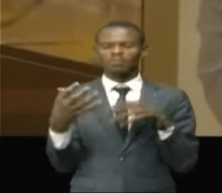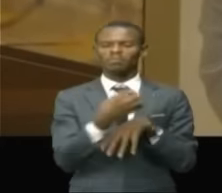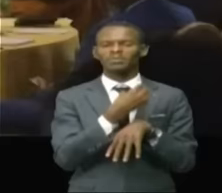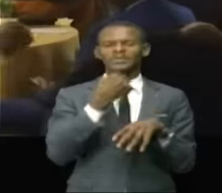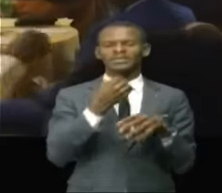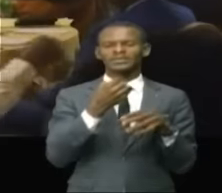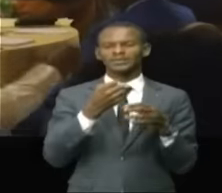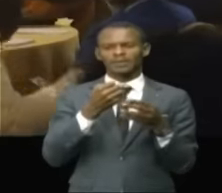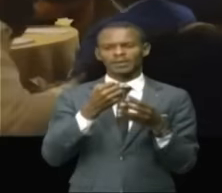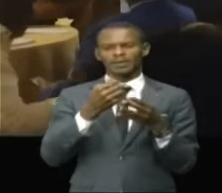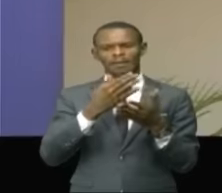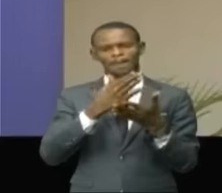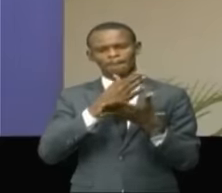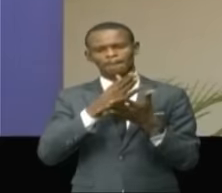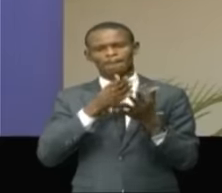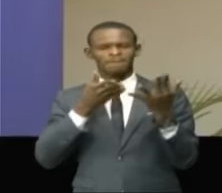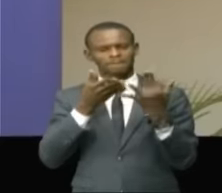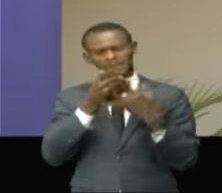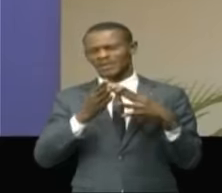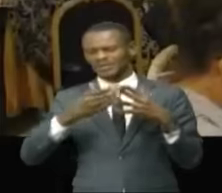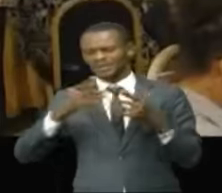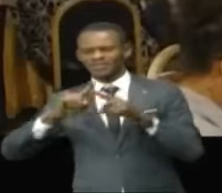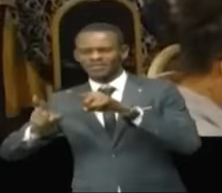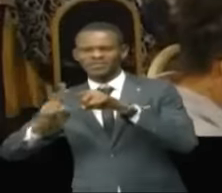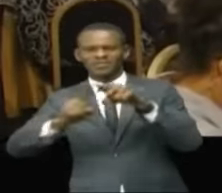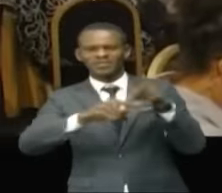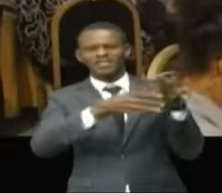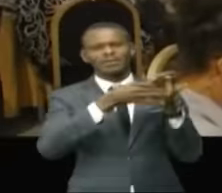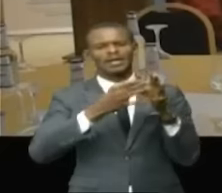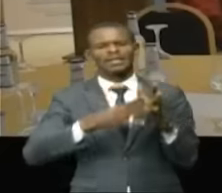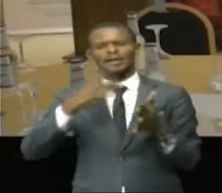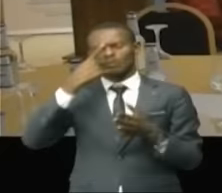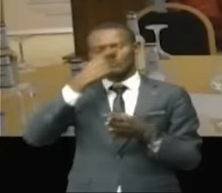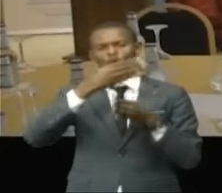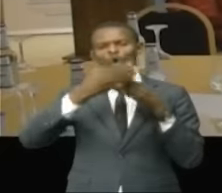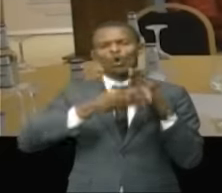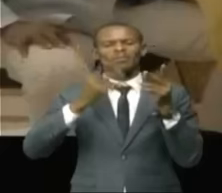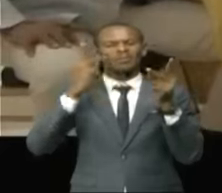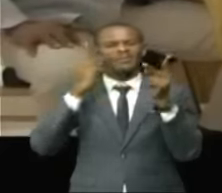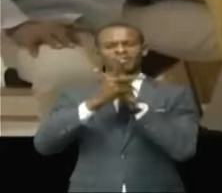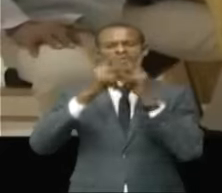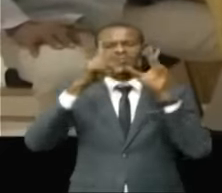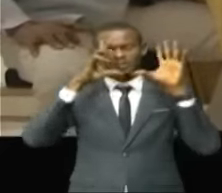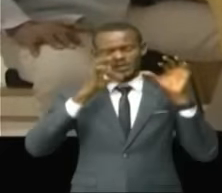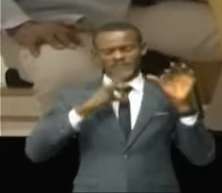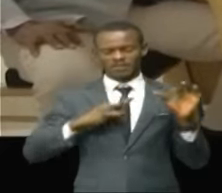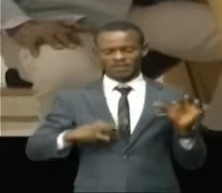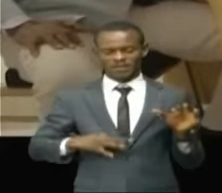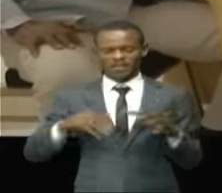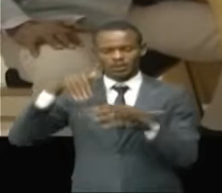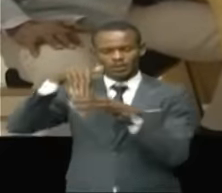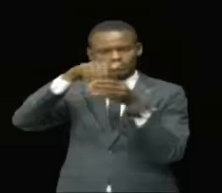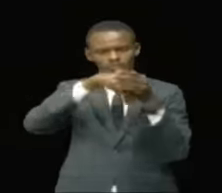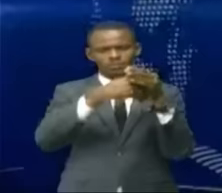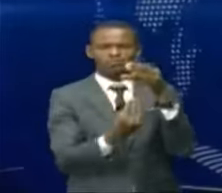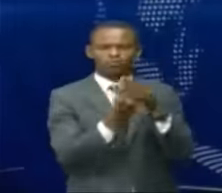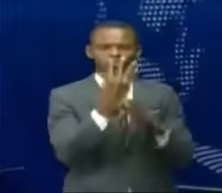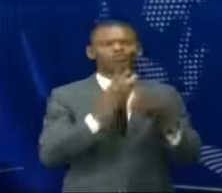à suffisance l'intérêt accordé au secteur agricole pour répondre à la vision du chef de l'État sur la revanche du sol sur le